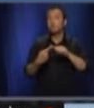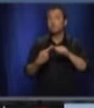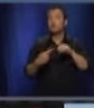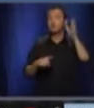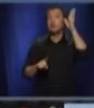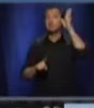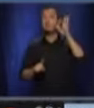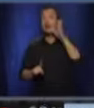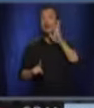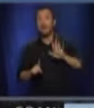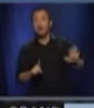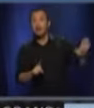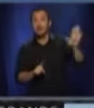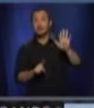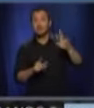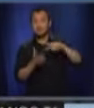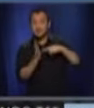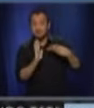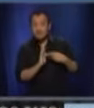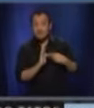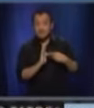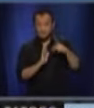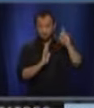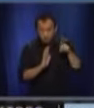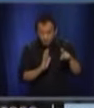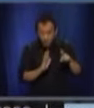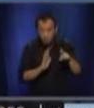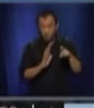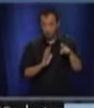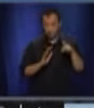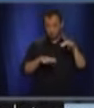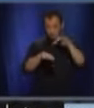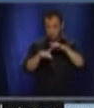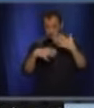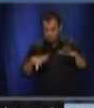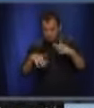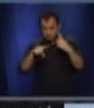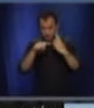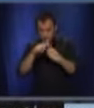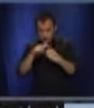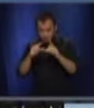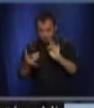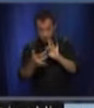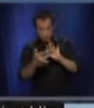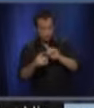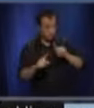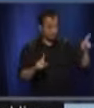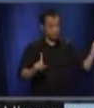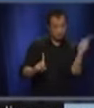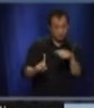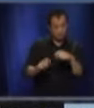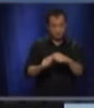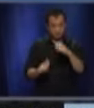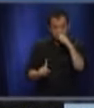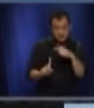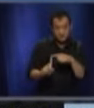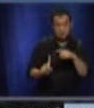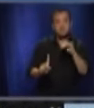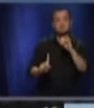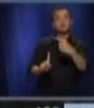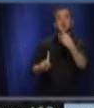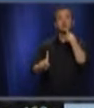on attend d'avoir été en contact avec une personne qui a eu un résultat positif pour aller se faire tester. On ne va pas se faire tester seulement parce qu'on a changé de zone ou quoi que ce soit. Mais